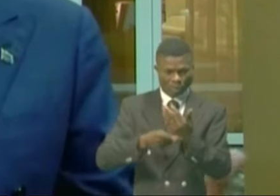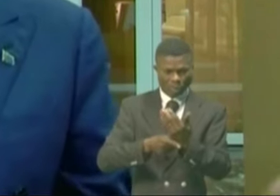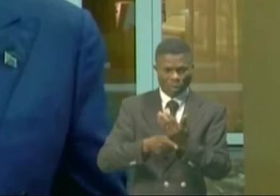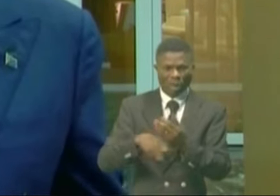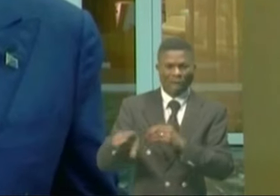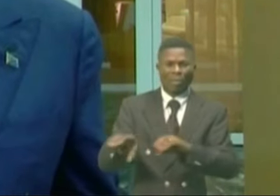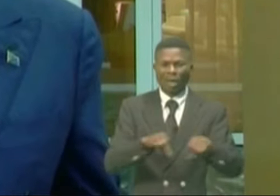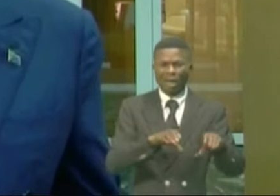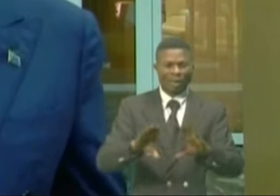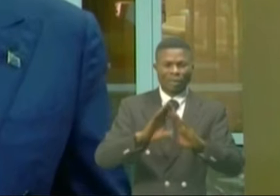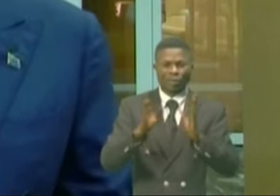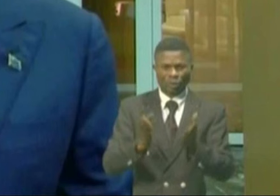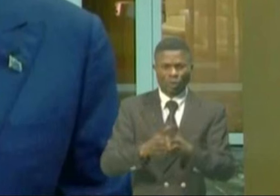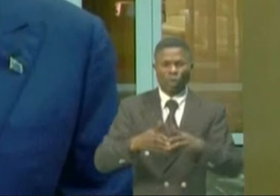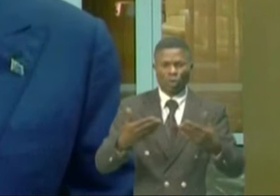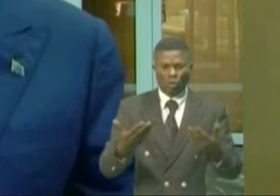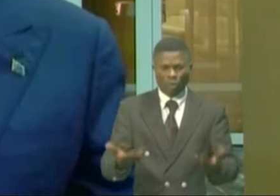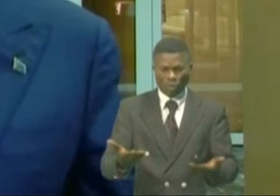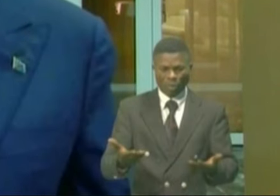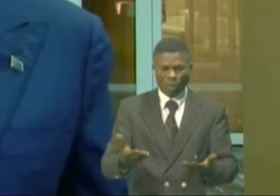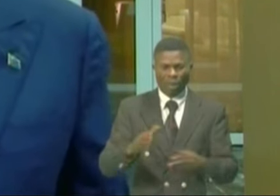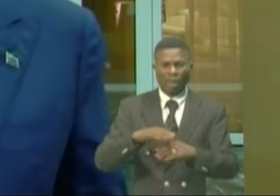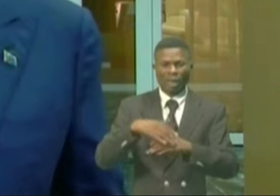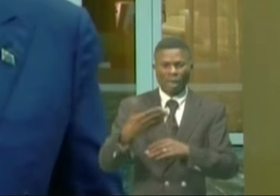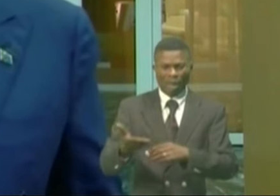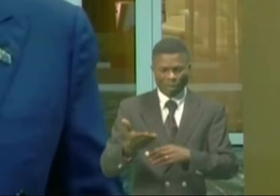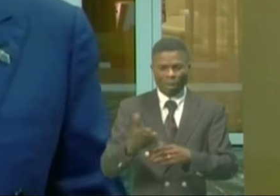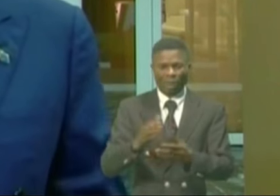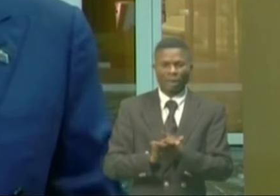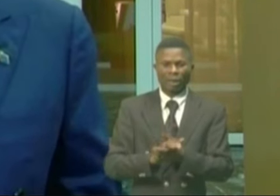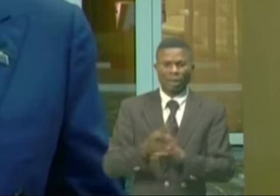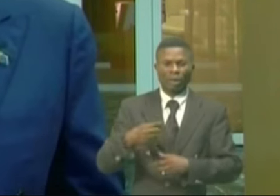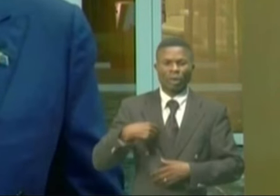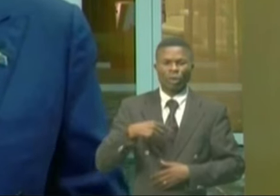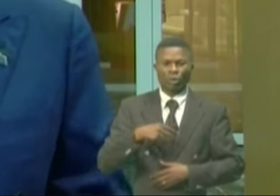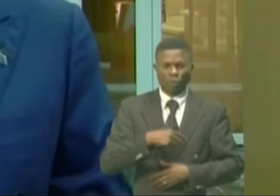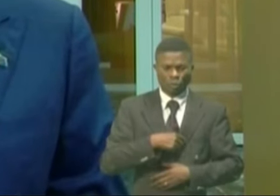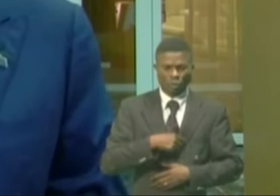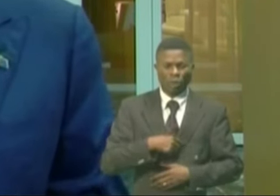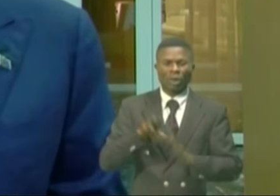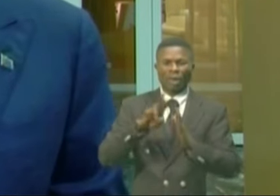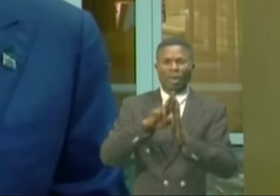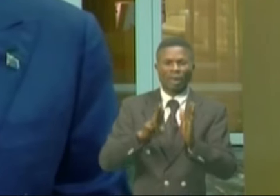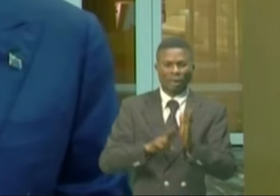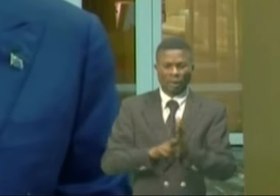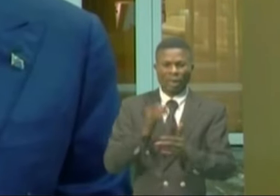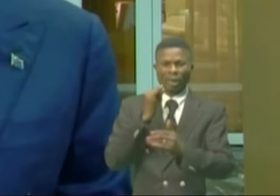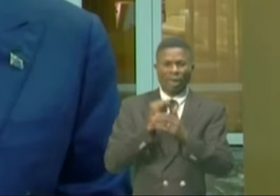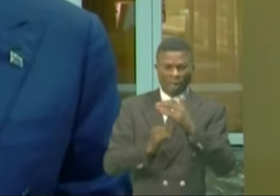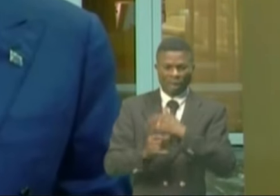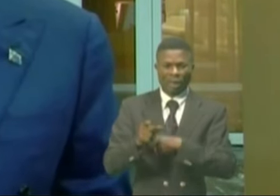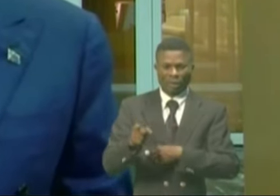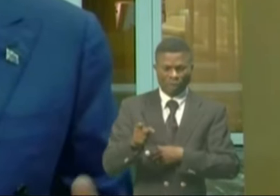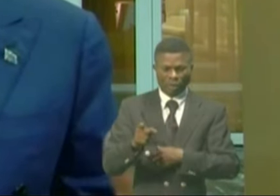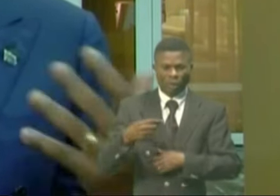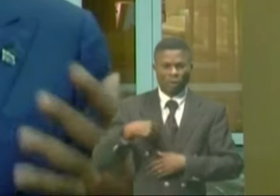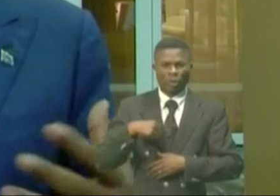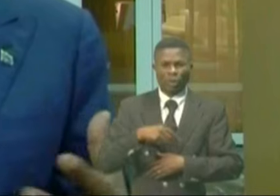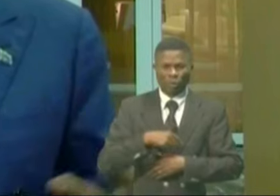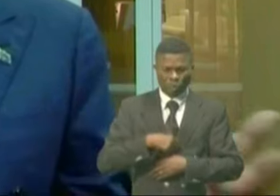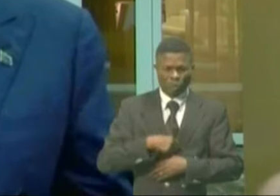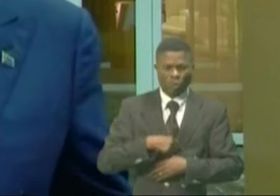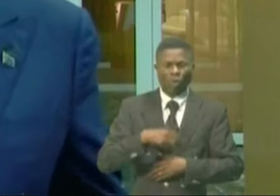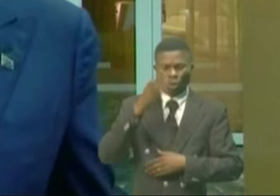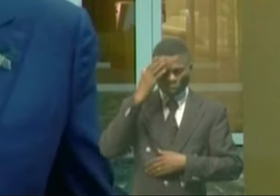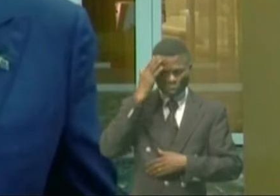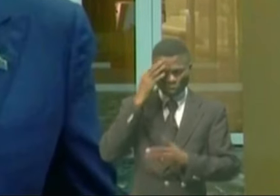5 exemplaires que je remettrai à chaque député. Et selon les règlements de l'OTAN, chaque député devra s'en